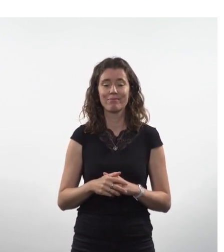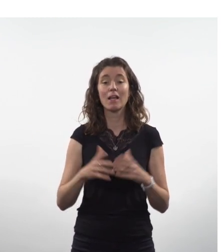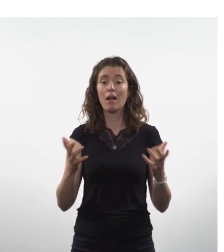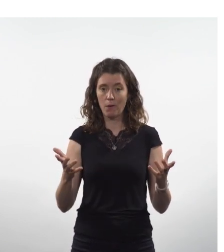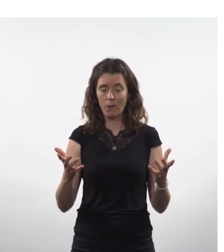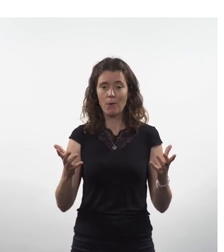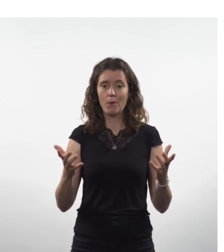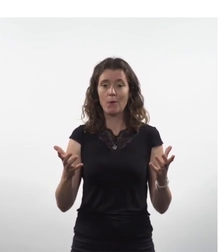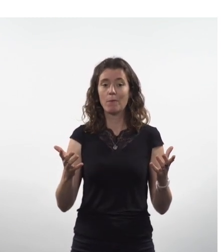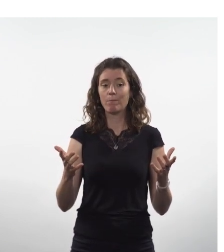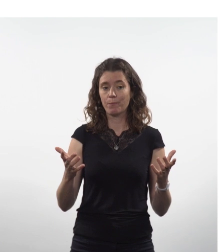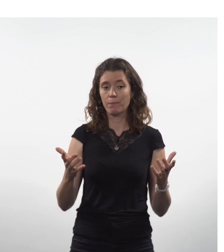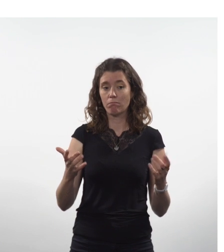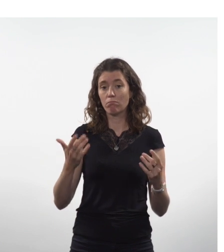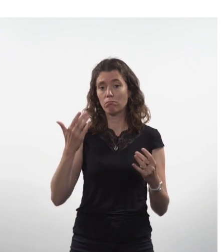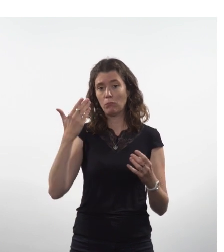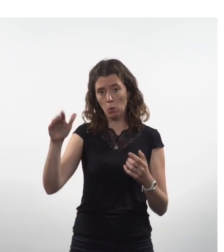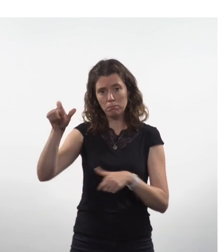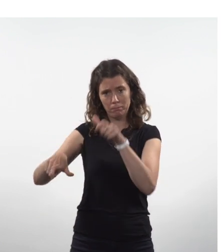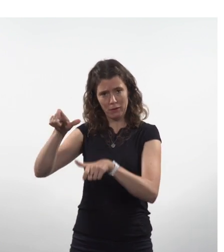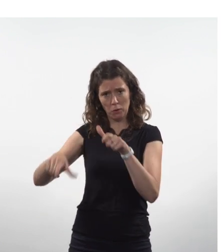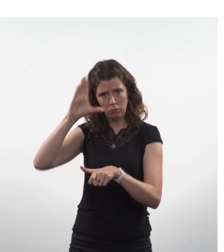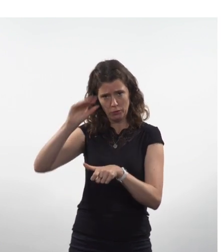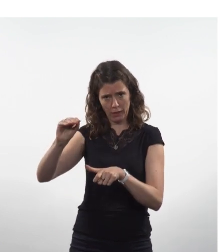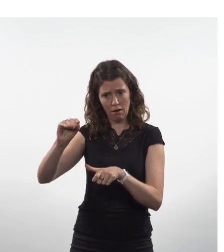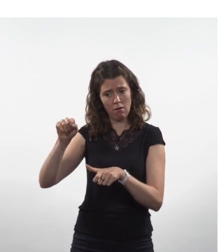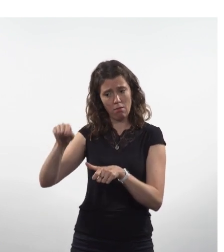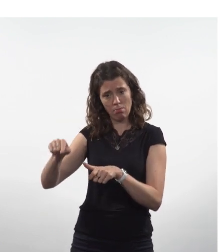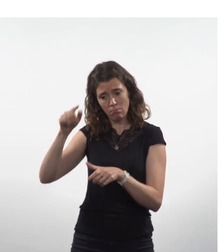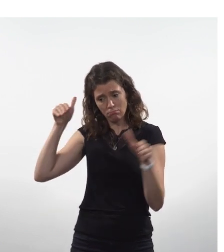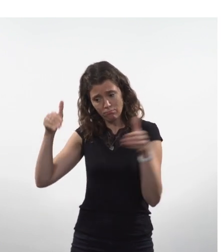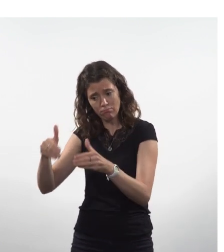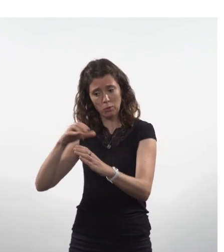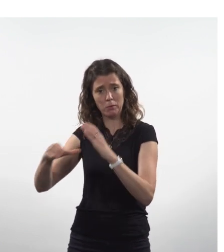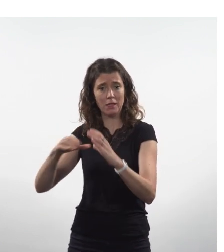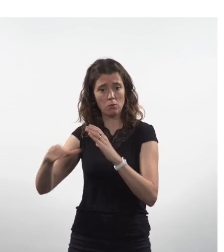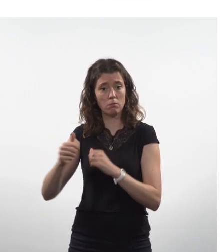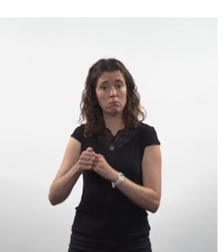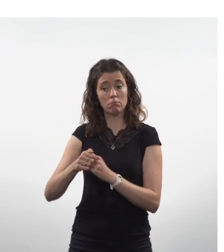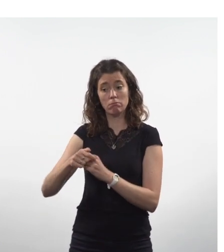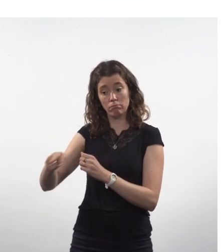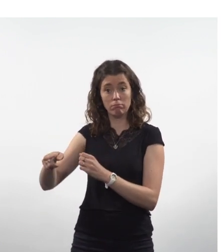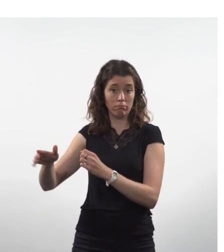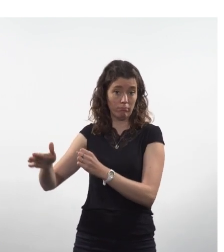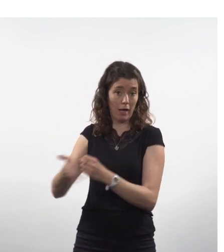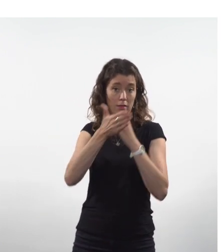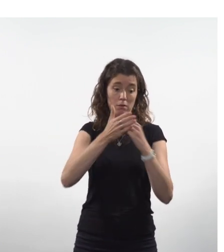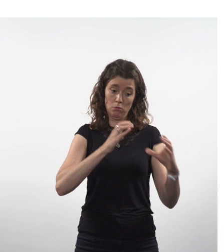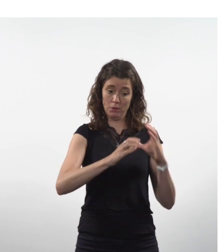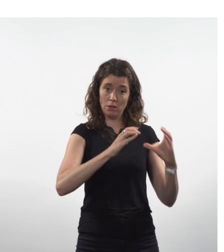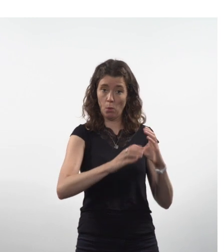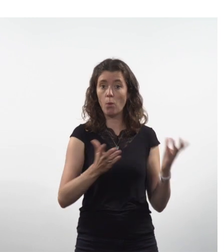Et après, on a donc d'autres professionnels qui sont dédiés à la communication, qui sont des professionnels, des aides professionnelles à la